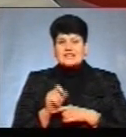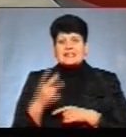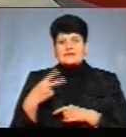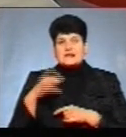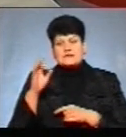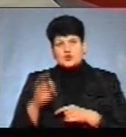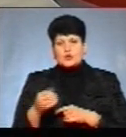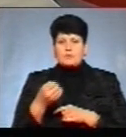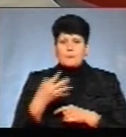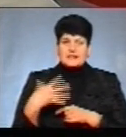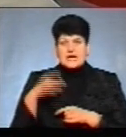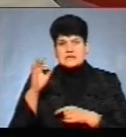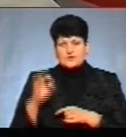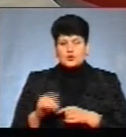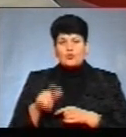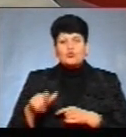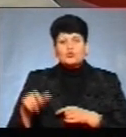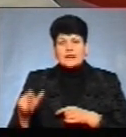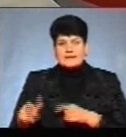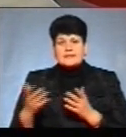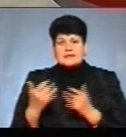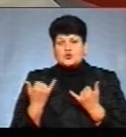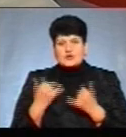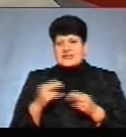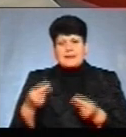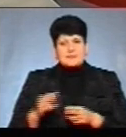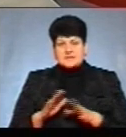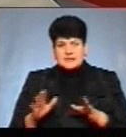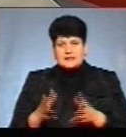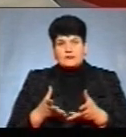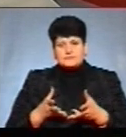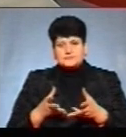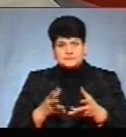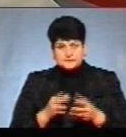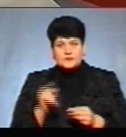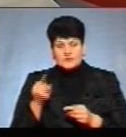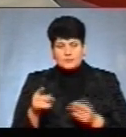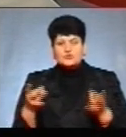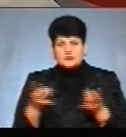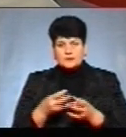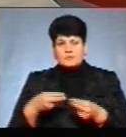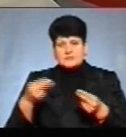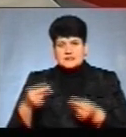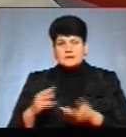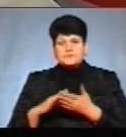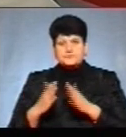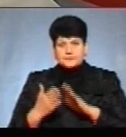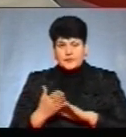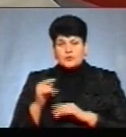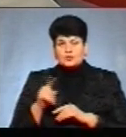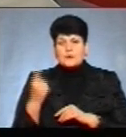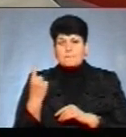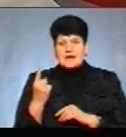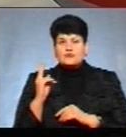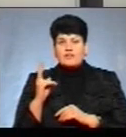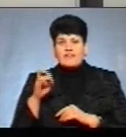тих 20% чи 15% людей, які сьогодні не підписали, їх переконати про те, що необхідно підписати декларацію, тому